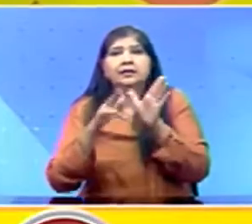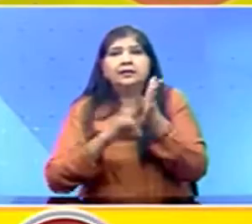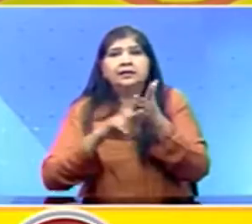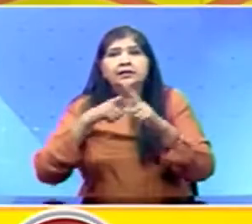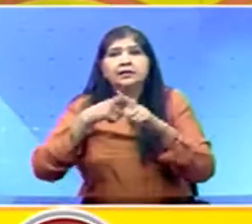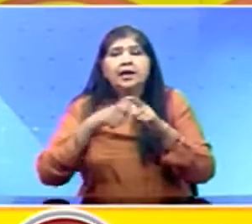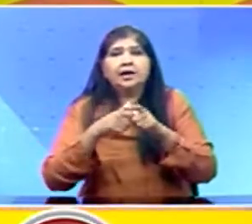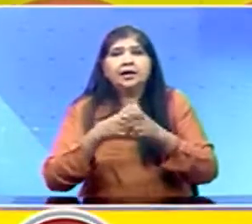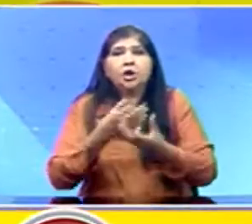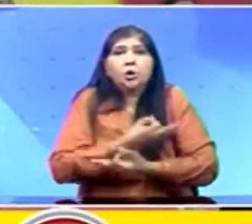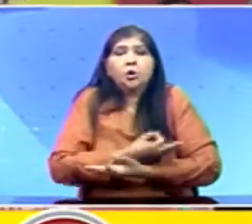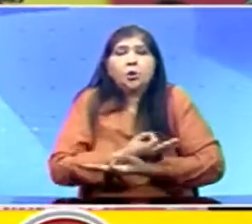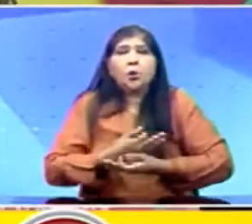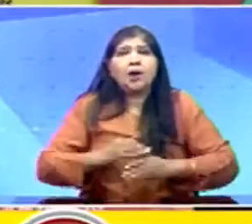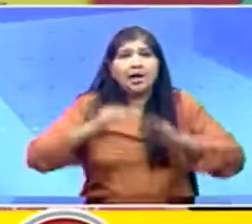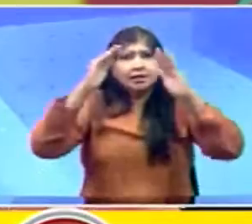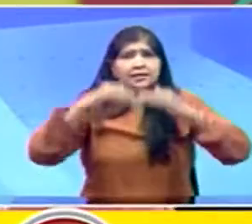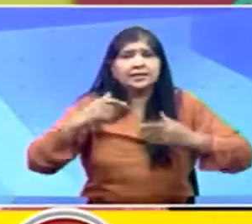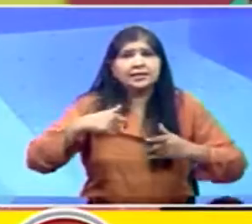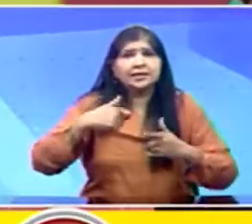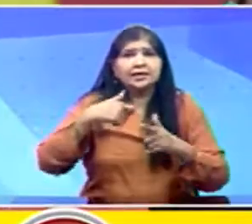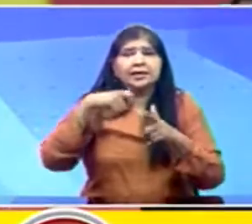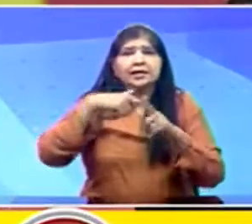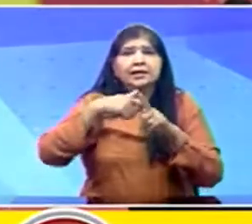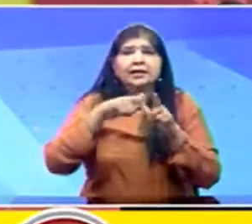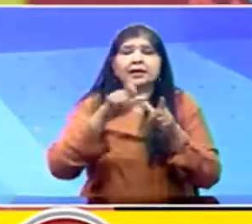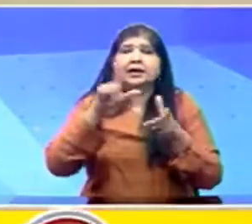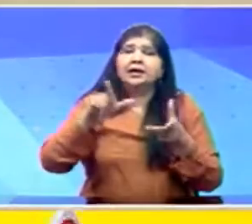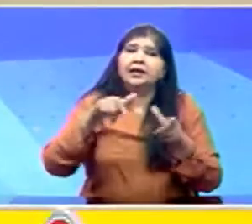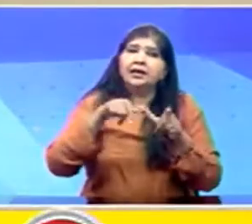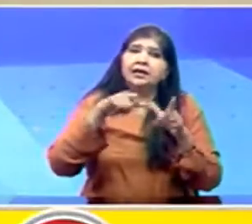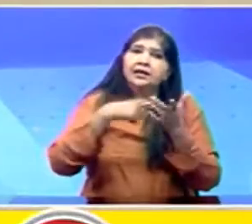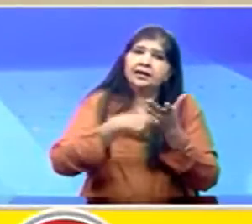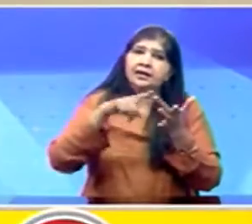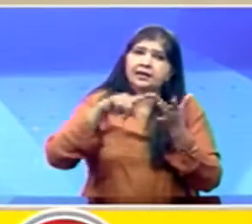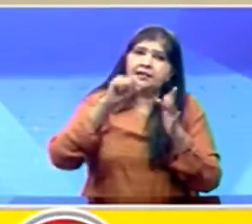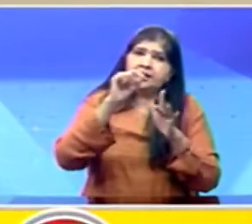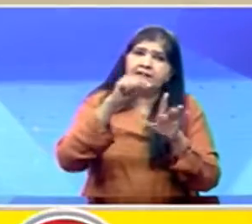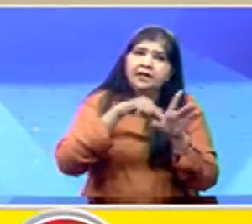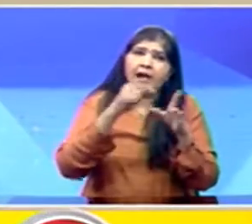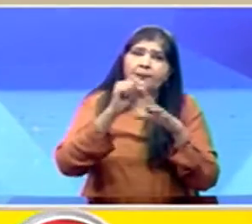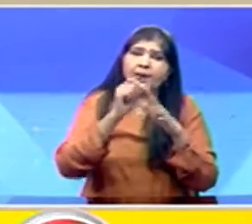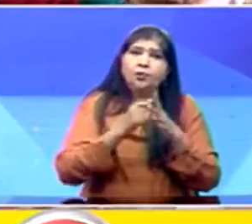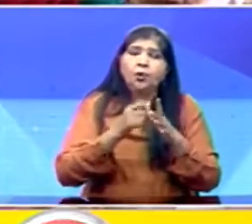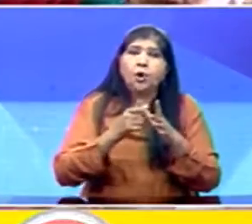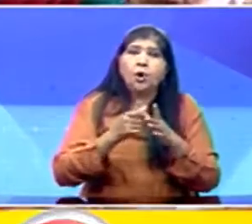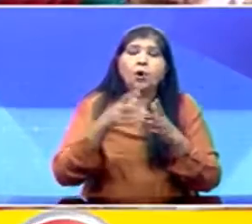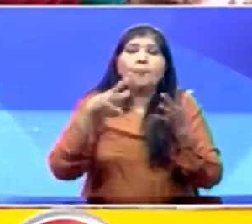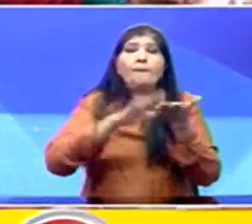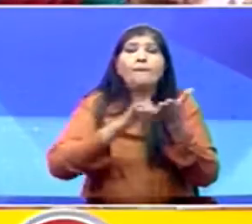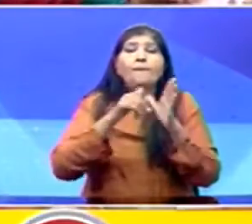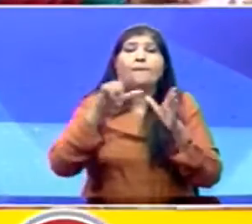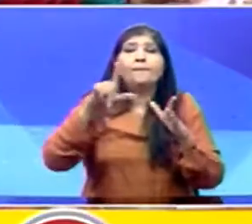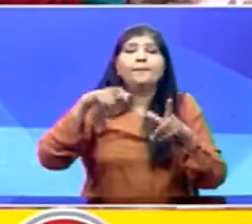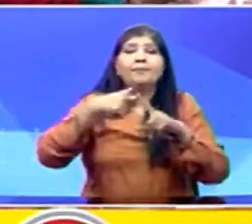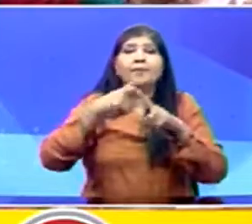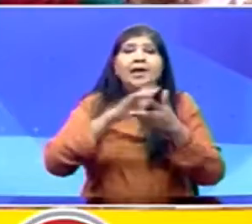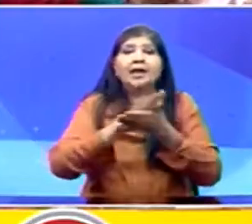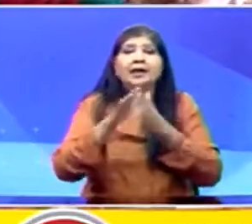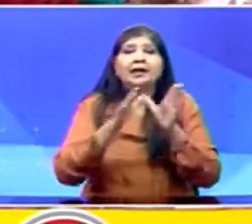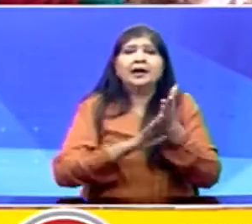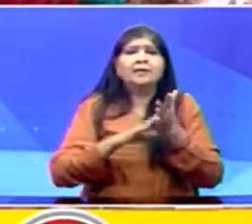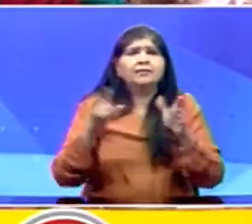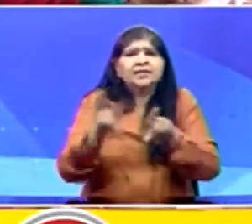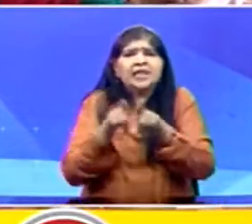योगासन, कलरिया पट्टू और मल्खम साथियों